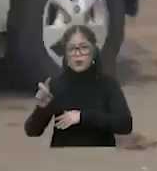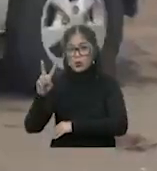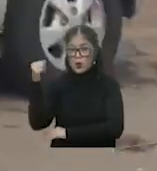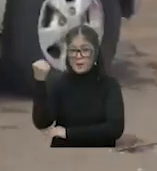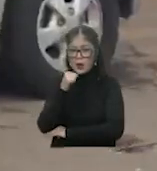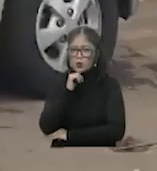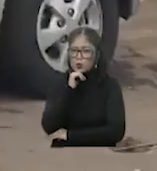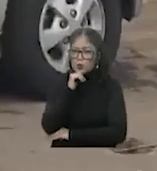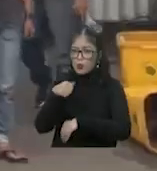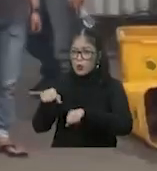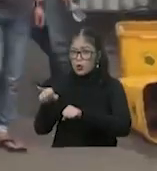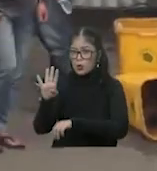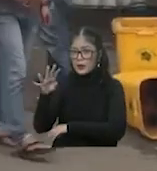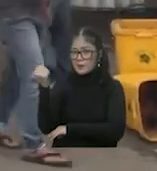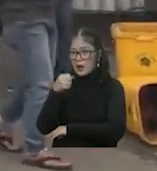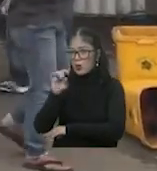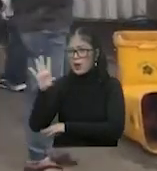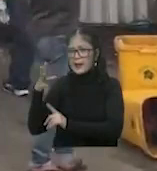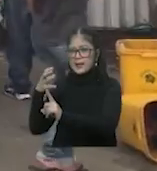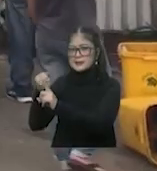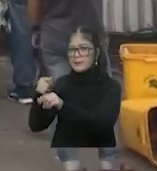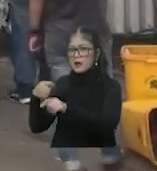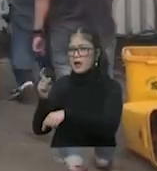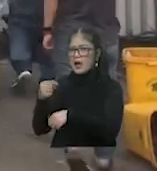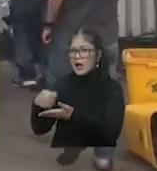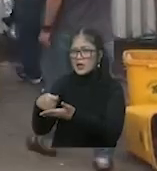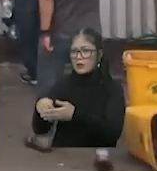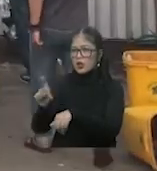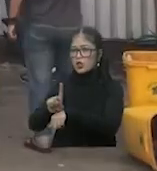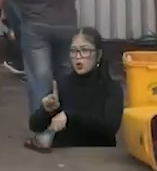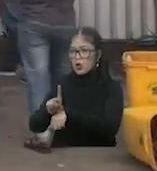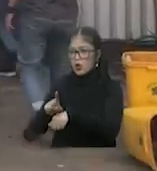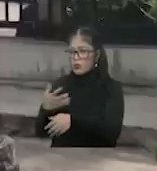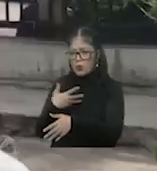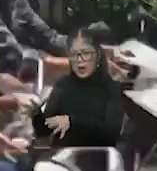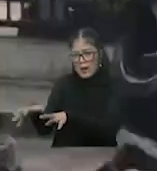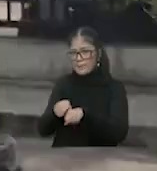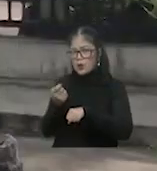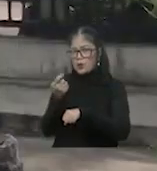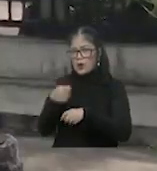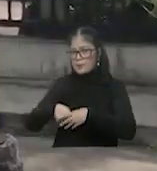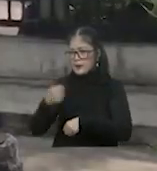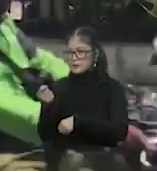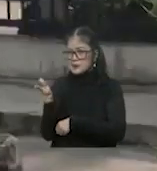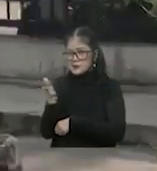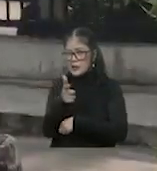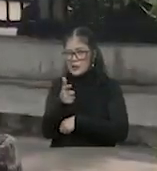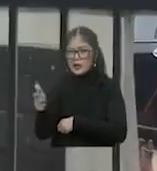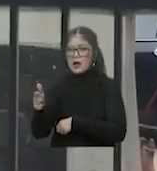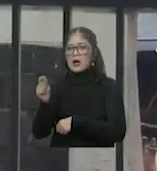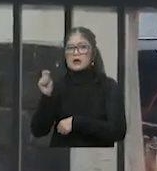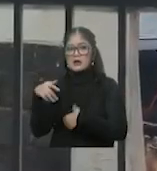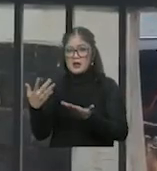motor sementara 4 pelaku lain mengancam karyawan untuk membuka brankas menggunakan senjata tajam. Akibatnya seorang karyawan minimarket